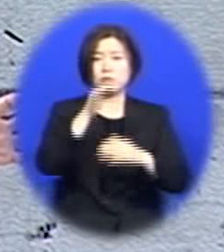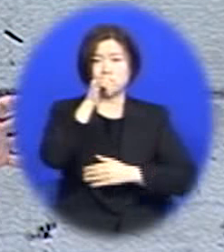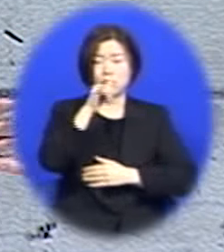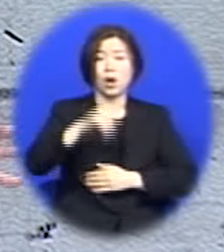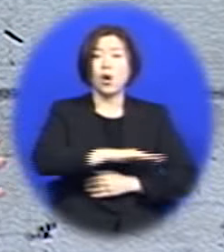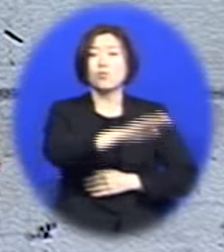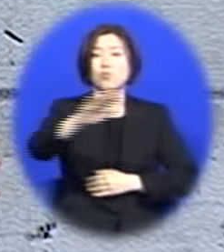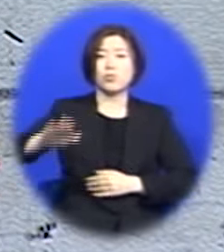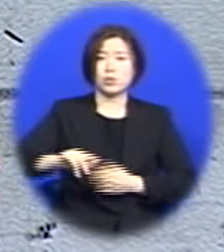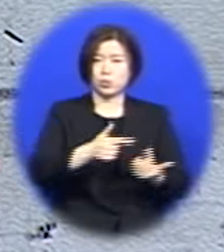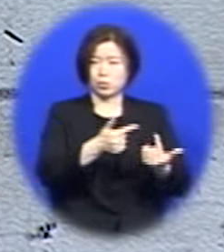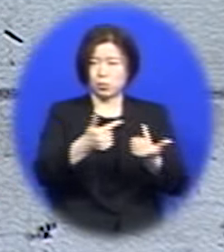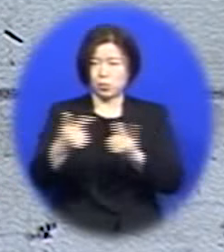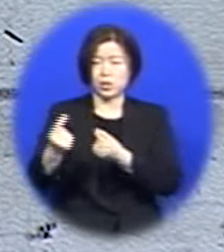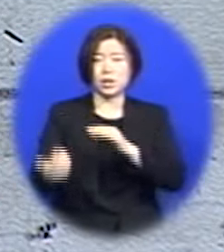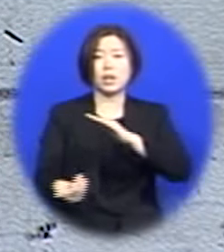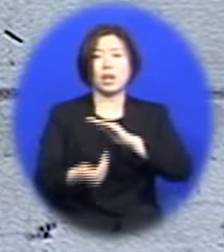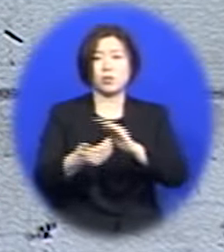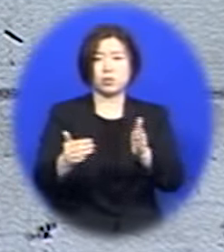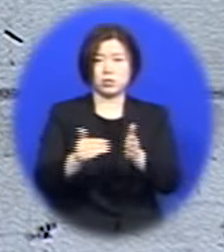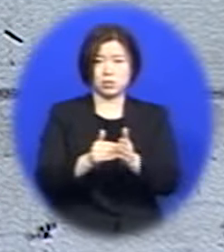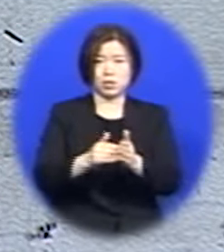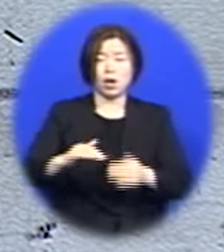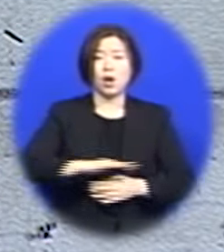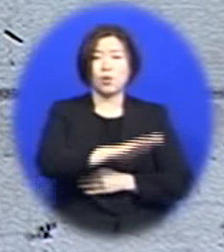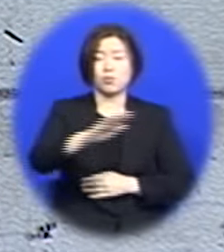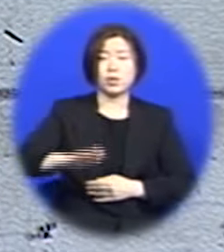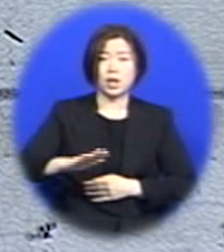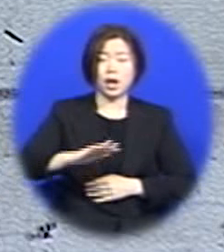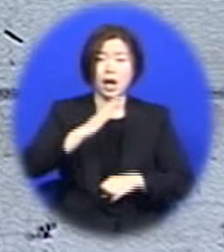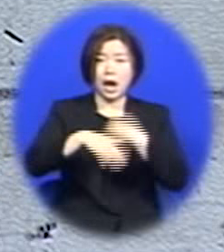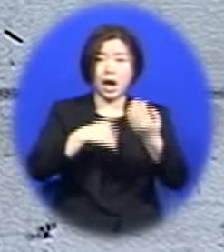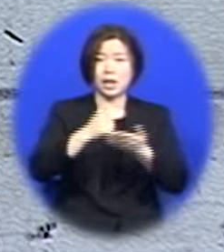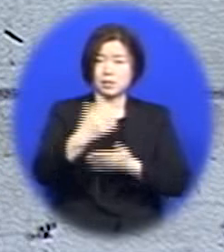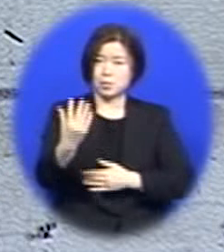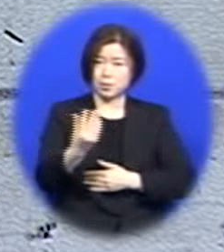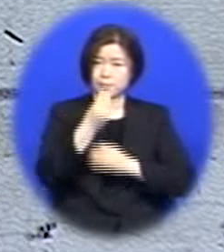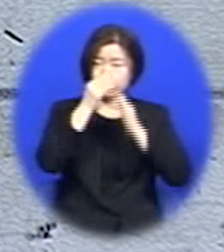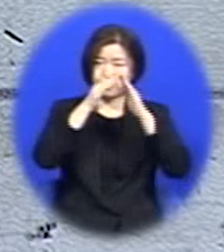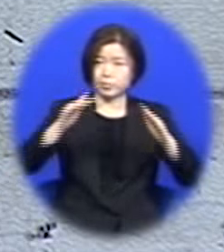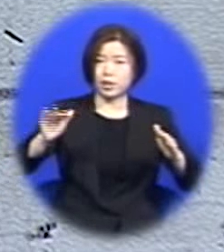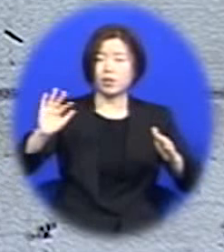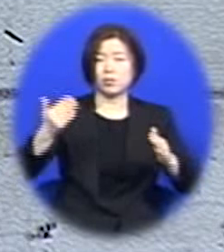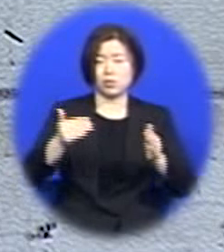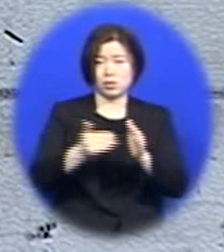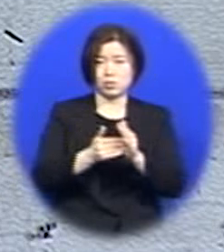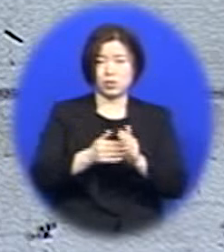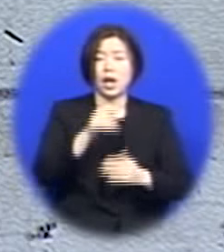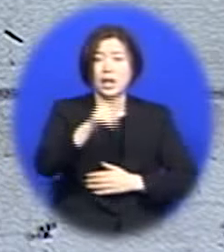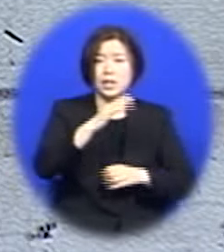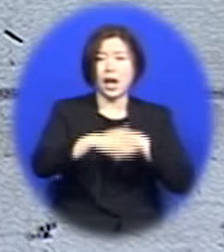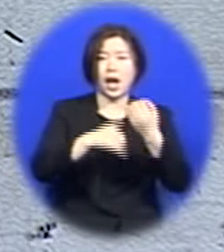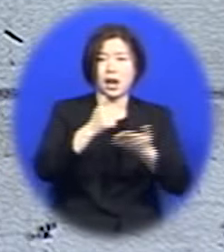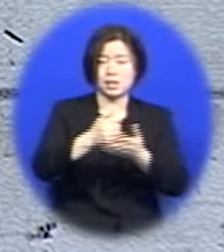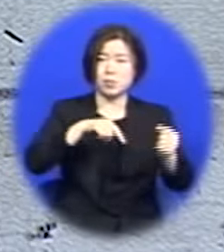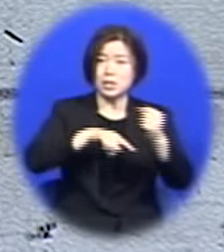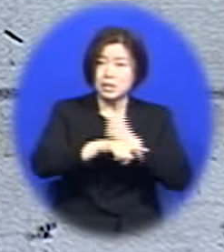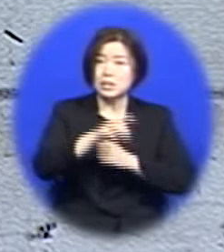거예요. 우리가 하나님의 성전이 된 겁니다. 이것이 하나님의 뜻이고